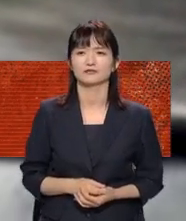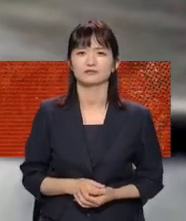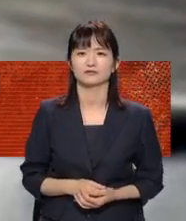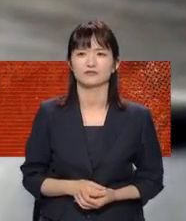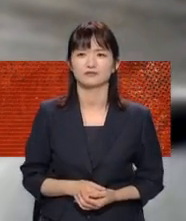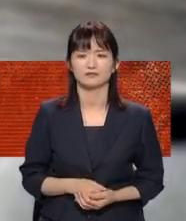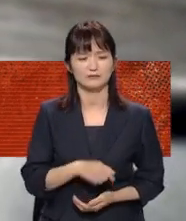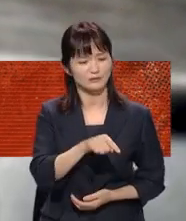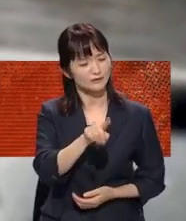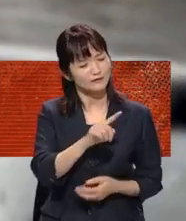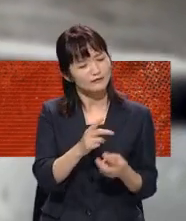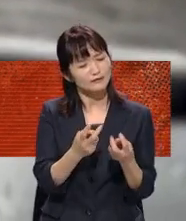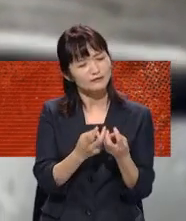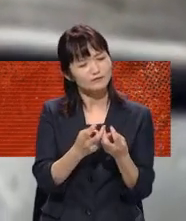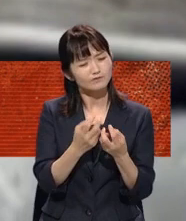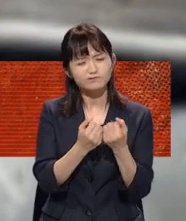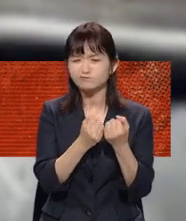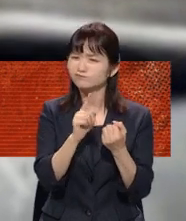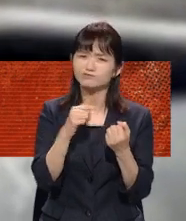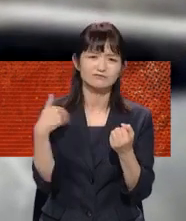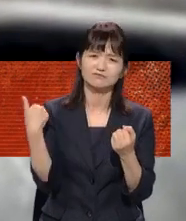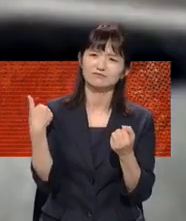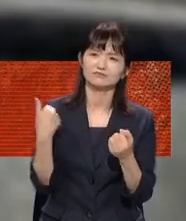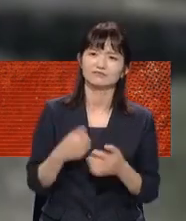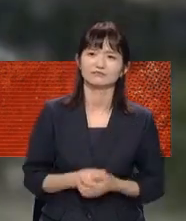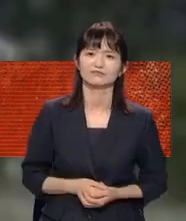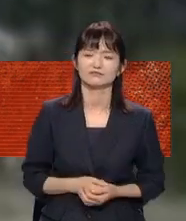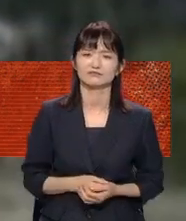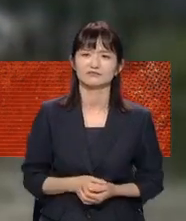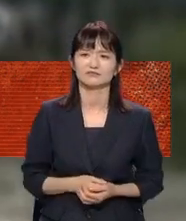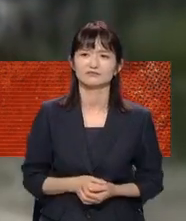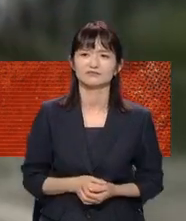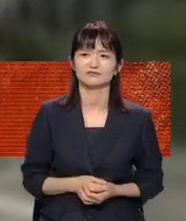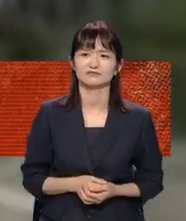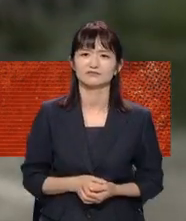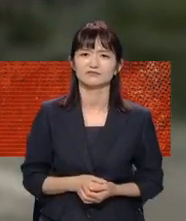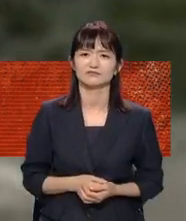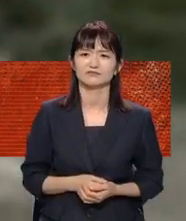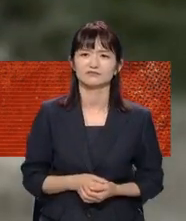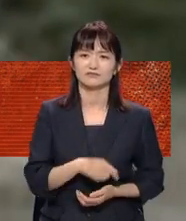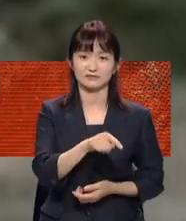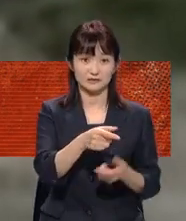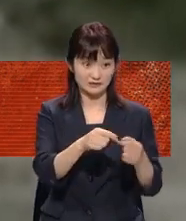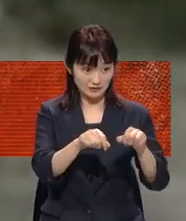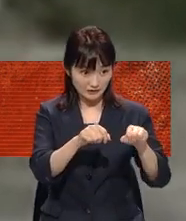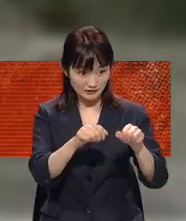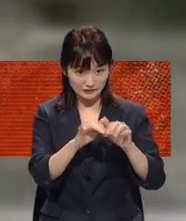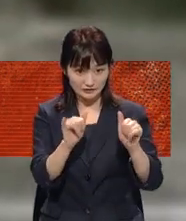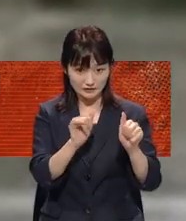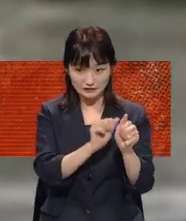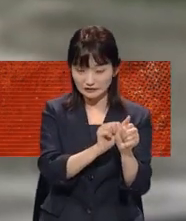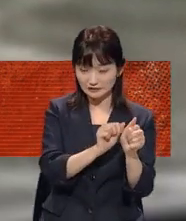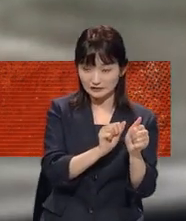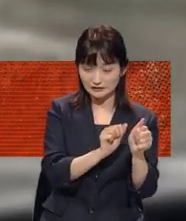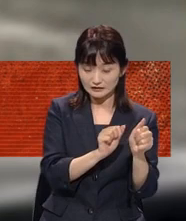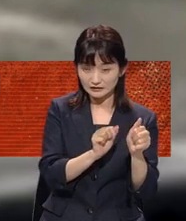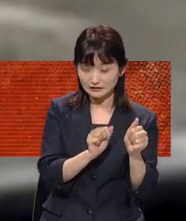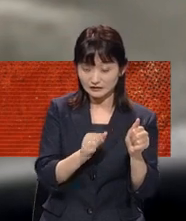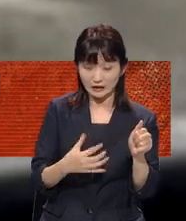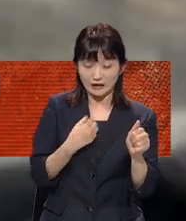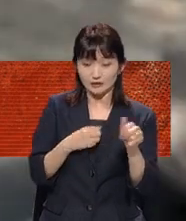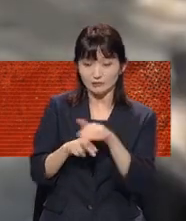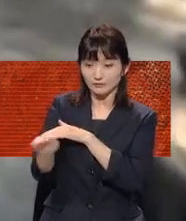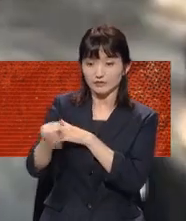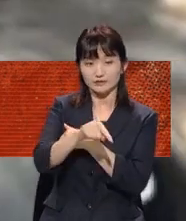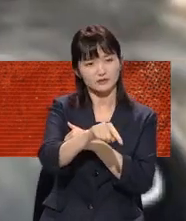제가 뭐 어떻게 설명을 드려야 될지 모르겠는데요. 예. 저런 행동을 하면 보통 사람들이 다 피하고 하니까 그게 즐거워서 그런 것인지